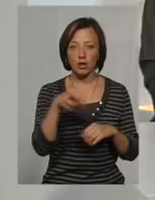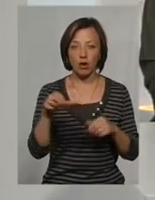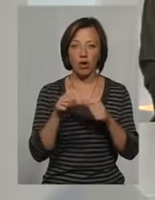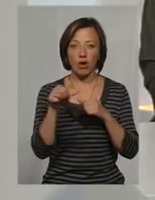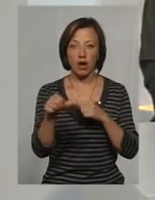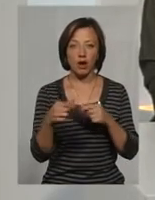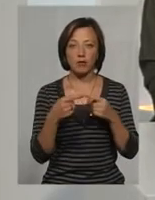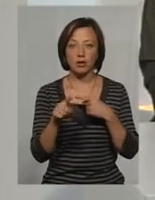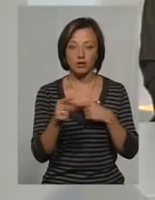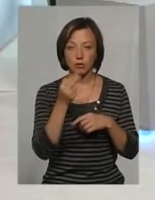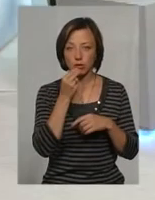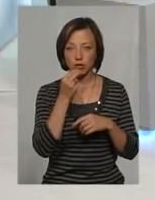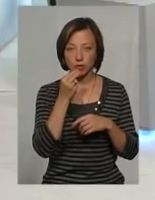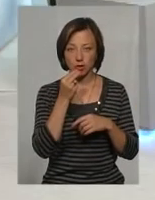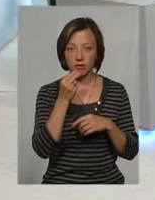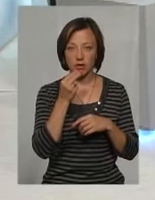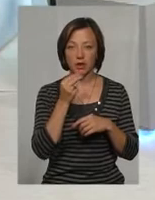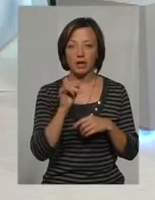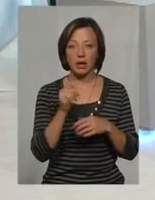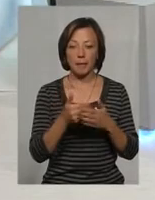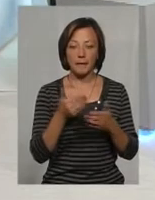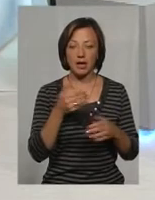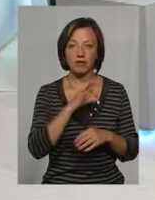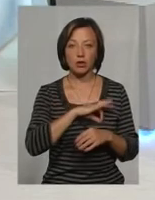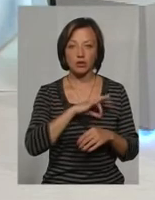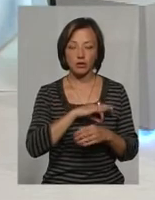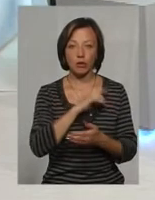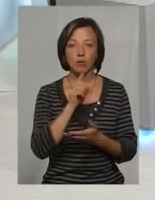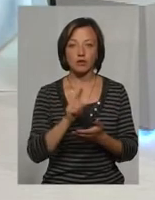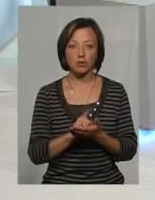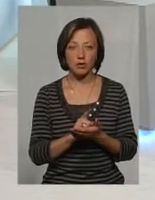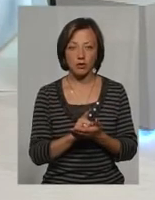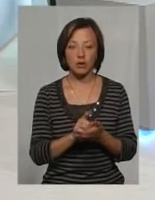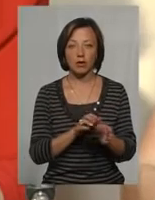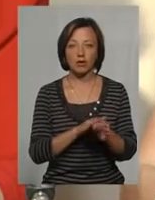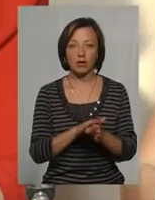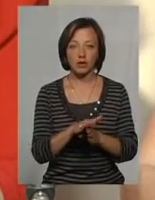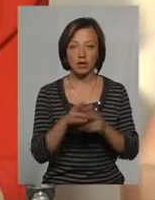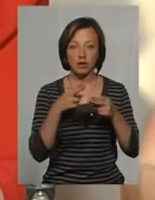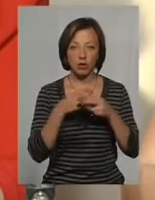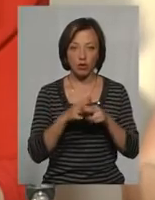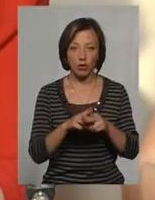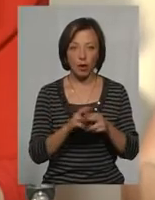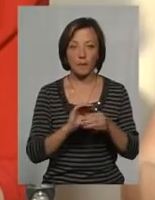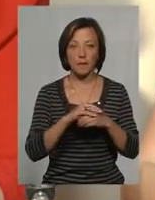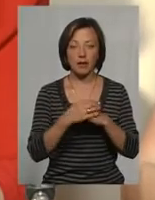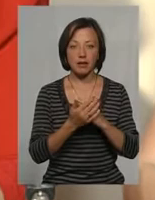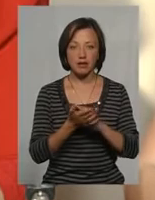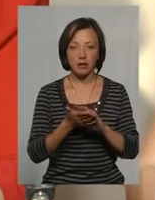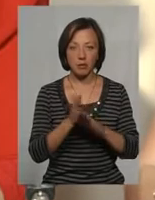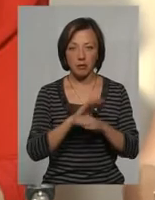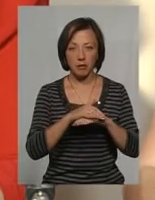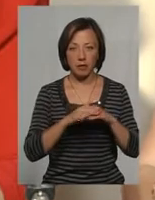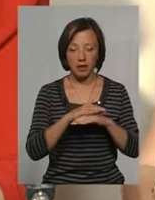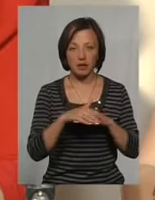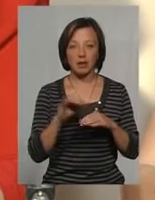так. Від інших харчових продуктів, і перед їх використанням обов'язково дотримуватись технології їх миття,